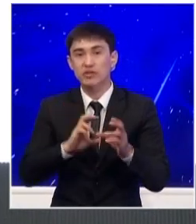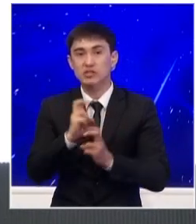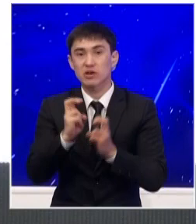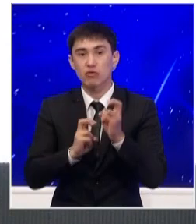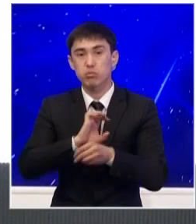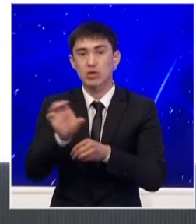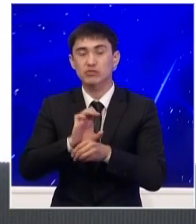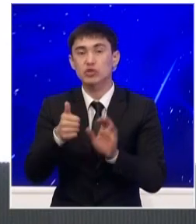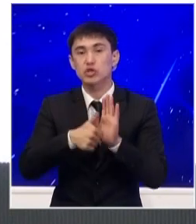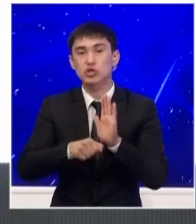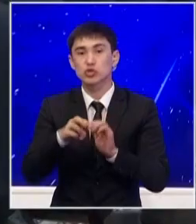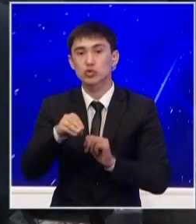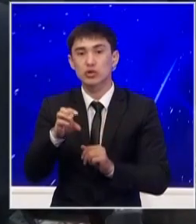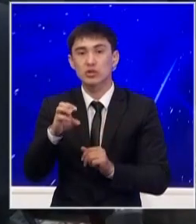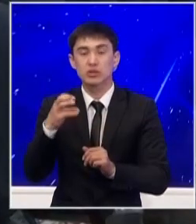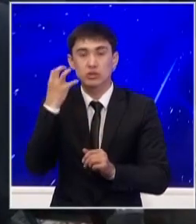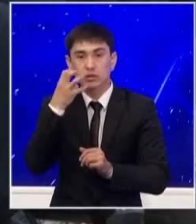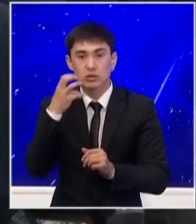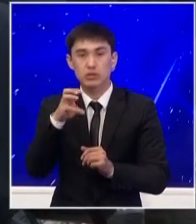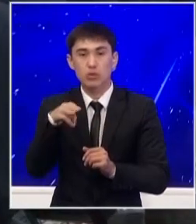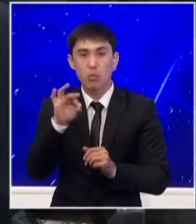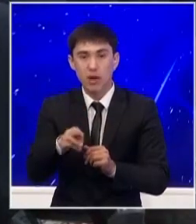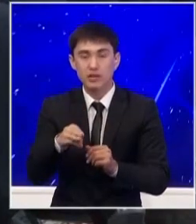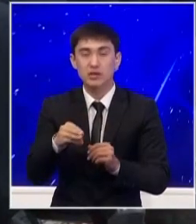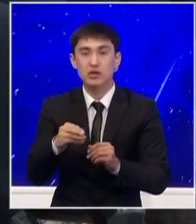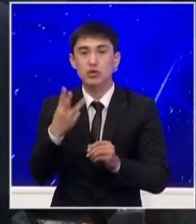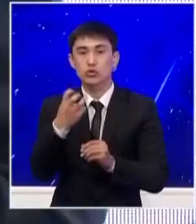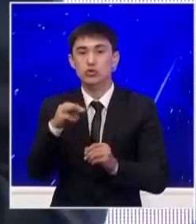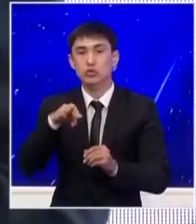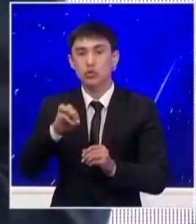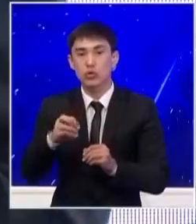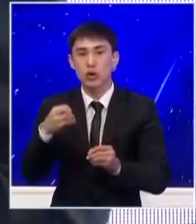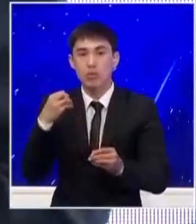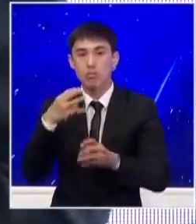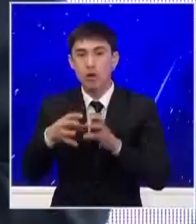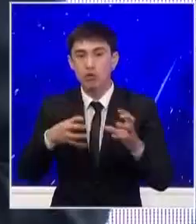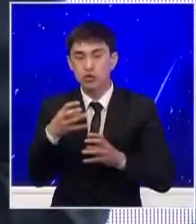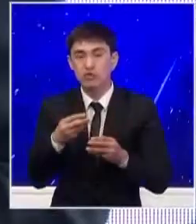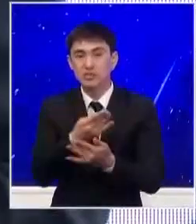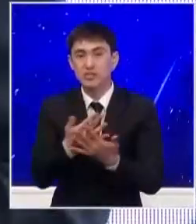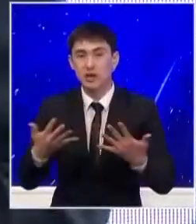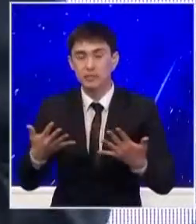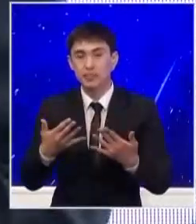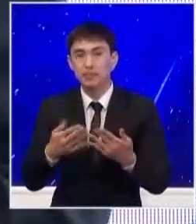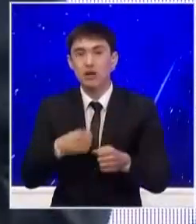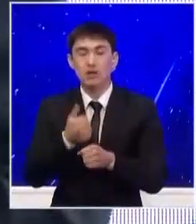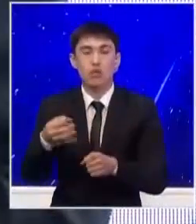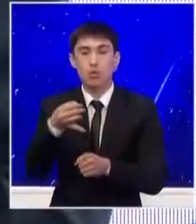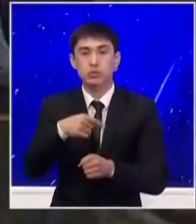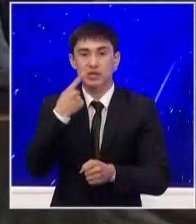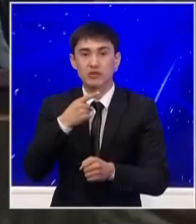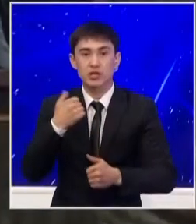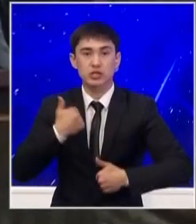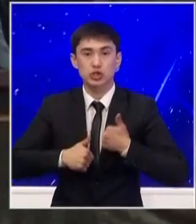сутки 600 тонн томатов и до 300 тонн плодовощного сырья. Глава региона также отметил достижения и